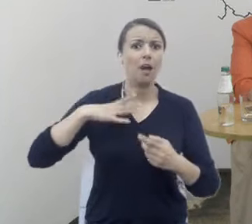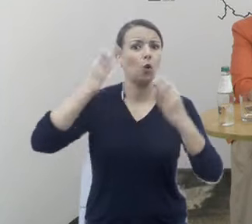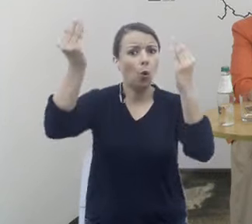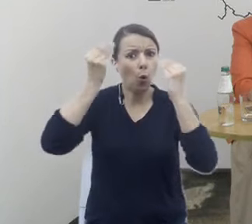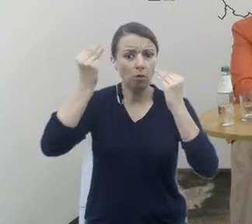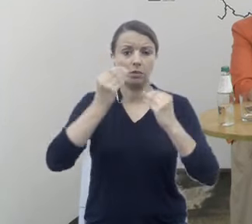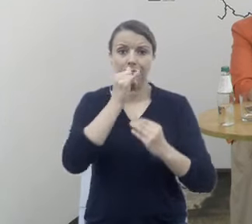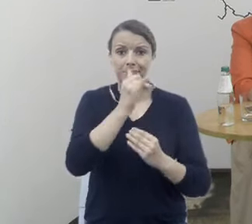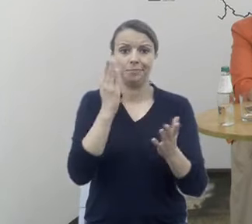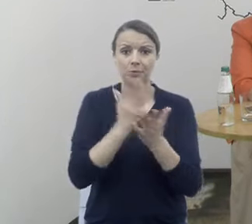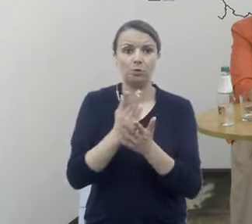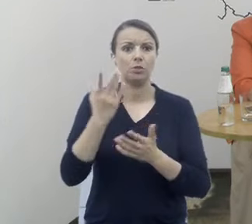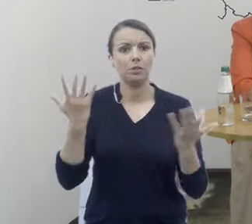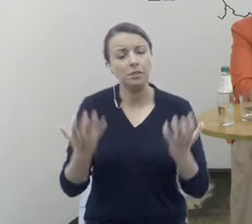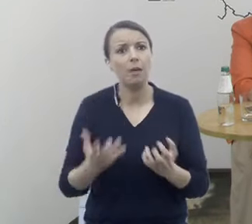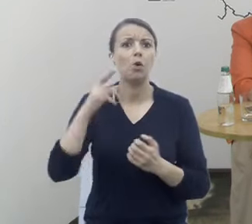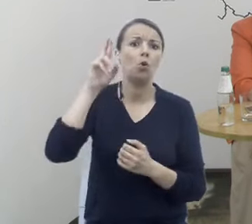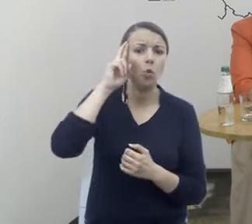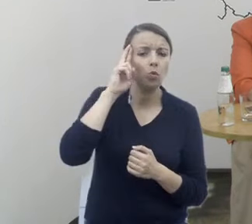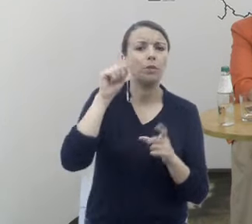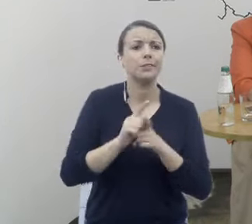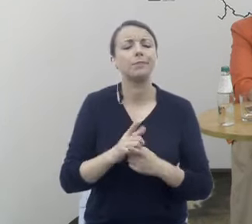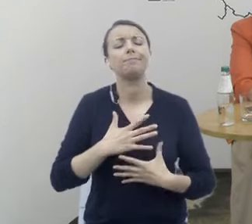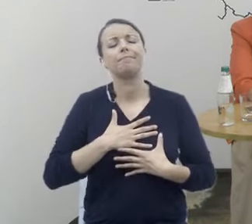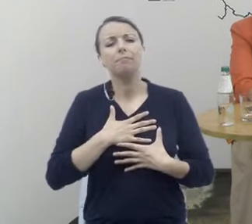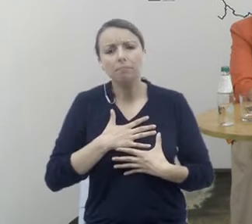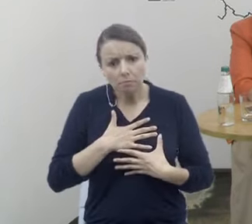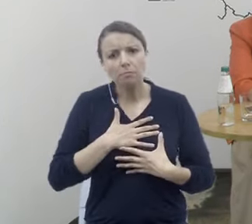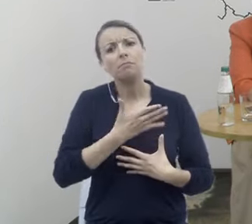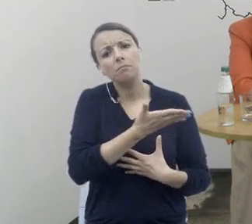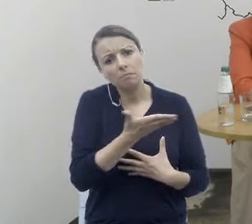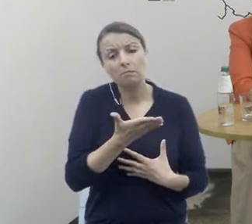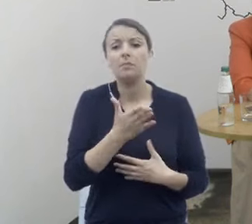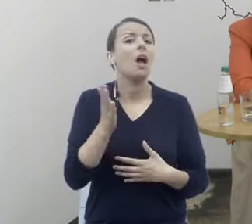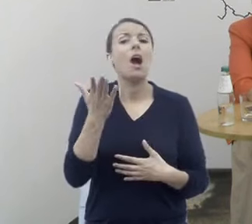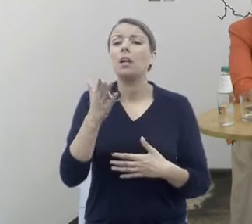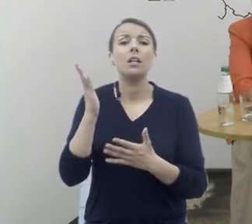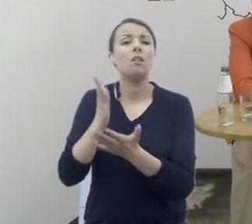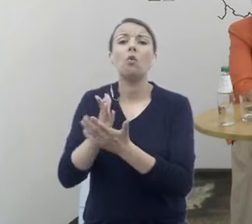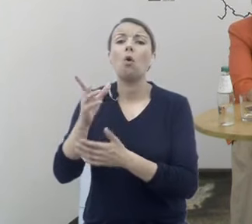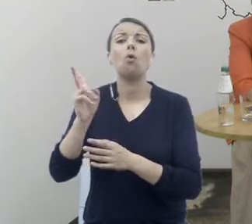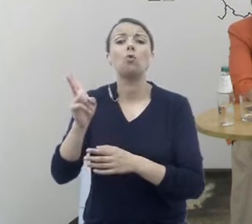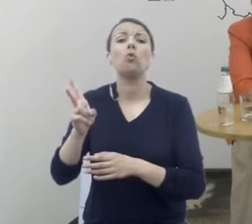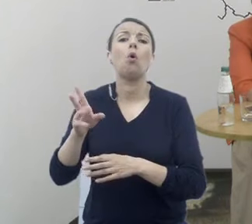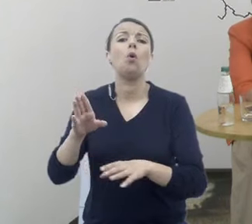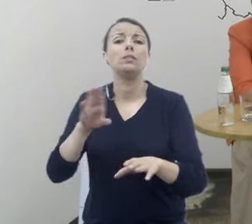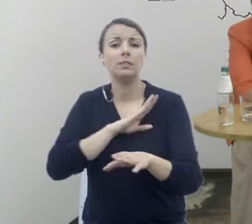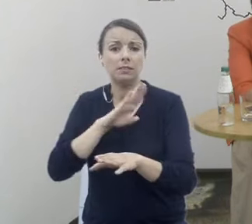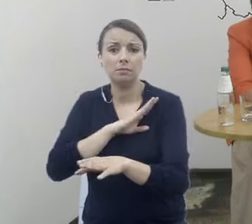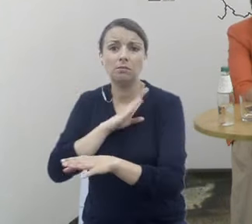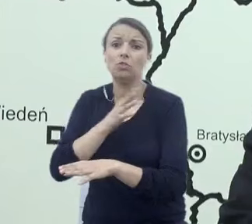wyłącznie rozumieć i współczuć teraz nie zamordowanym Żydom, dzieciom, zakatowanym